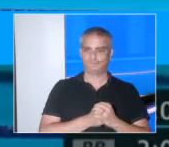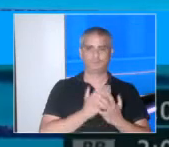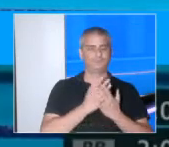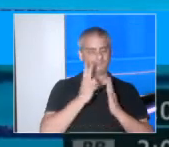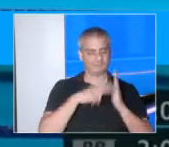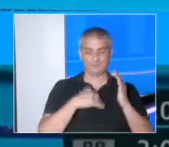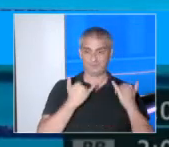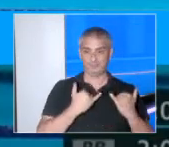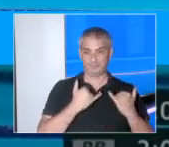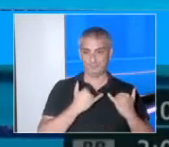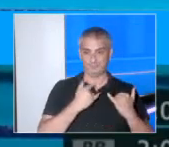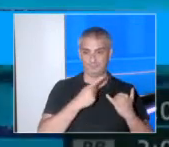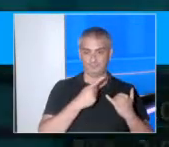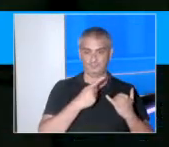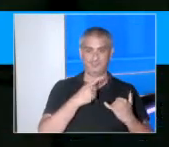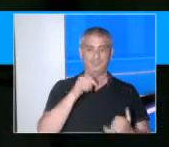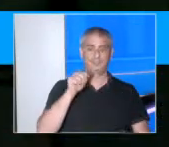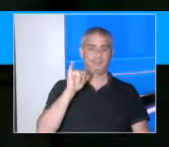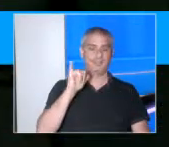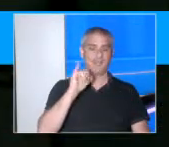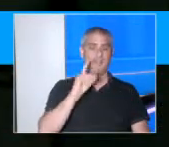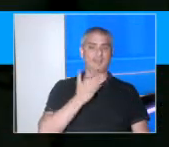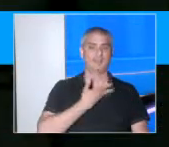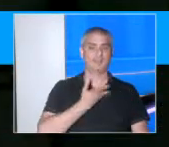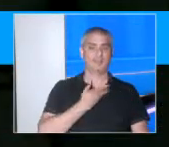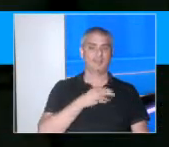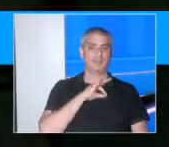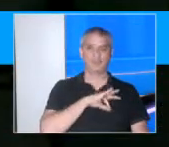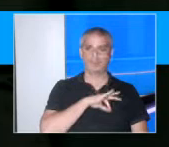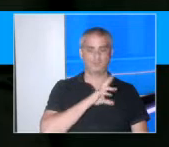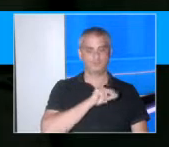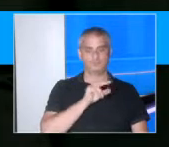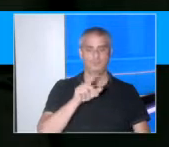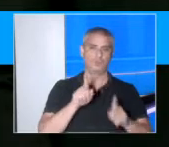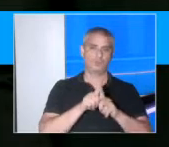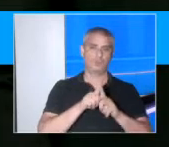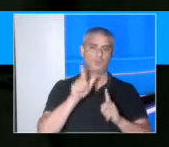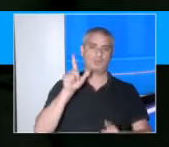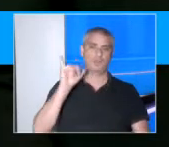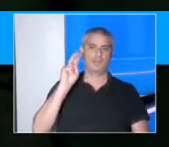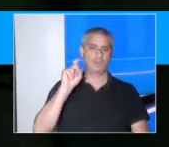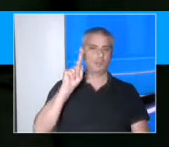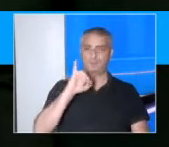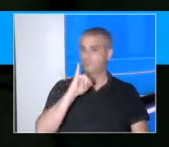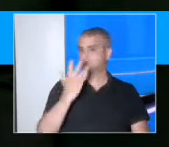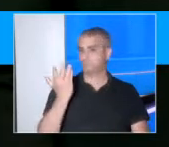קראתי עכשיו שיעד יקבל תגמול, זה לתגמול שמקבלת לינוי. אני